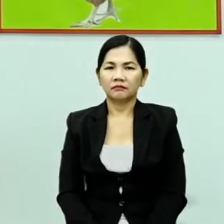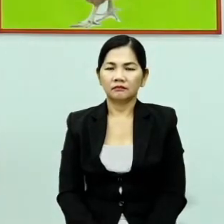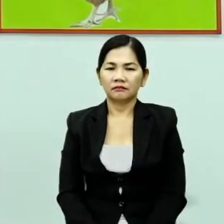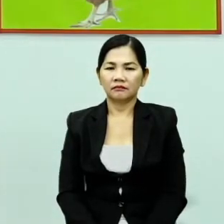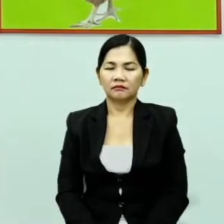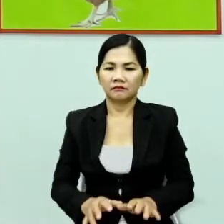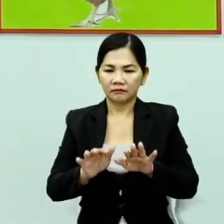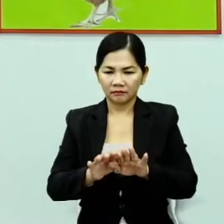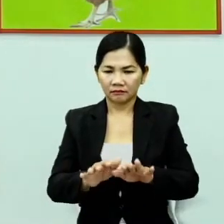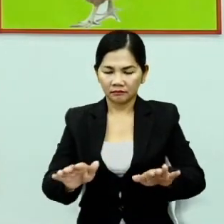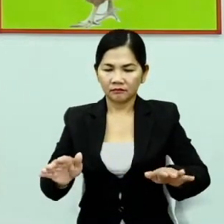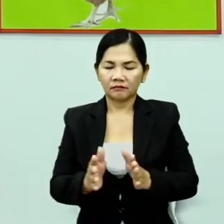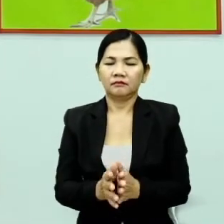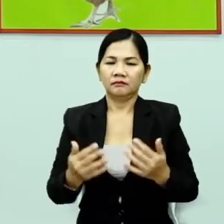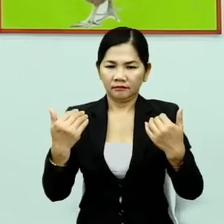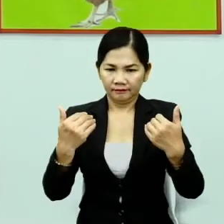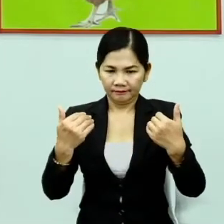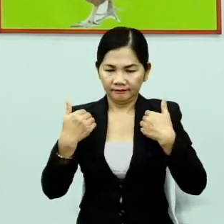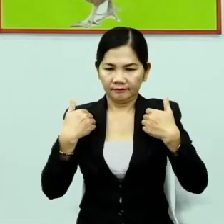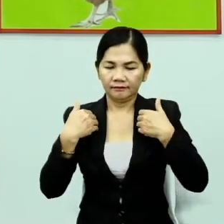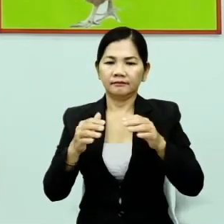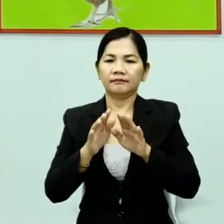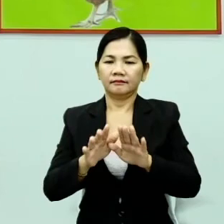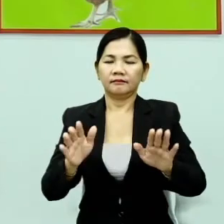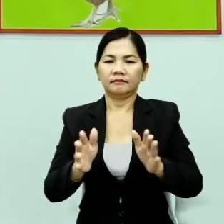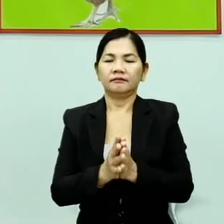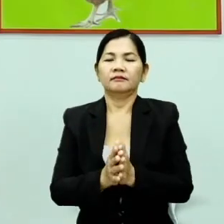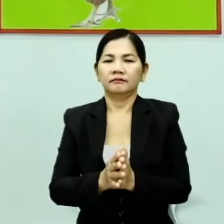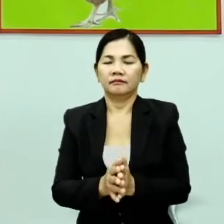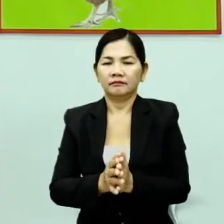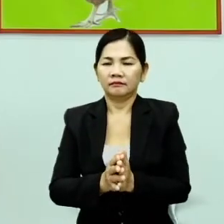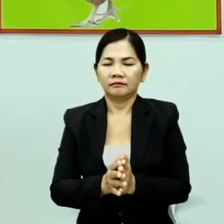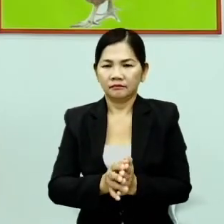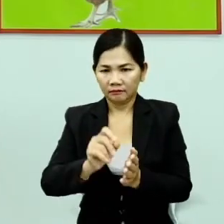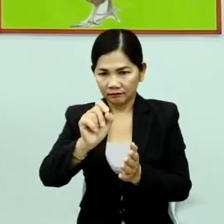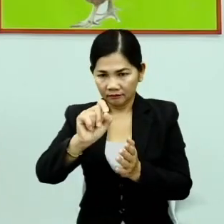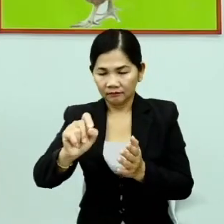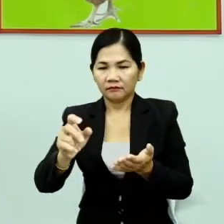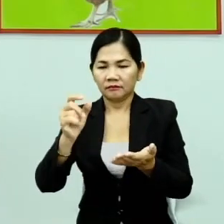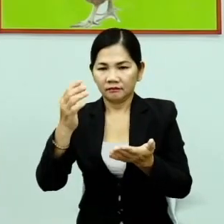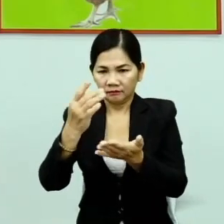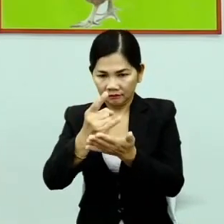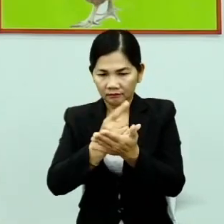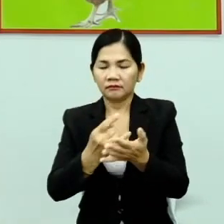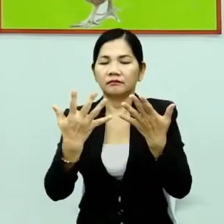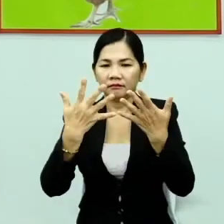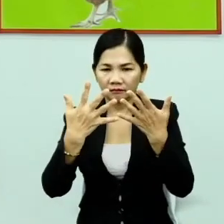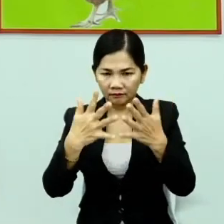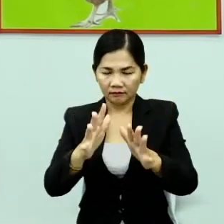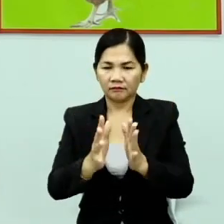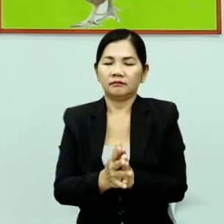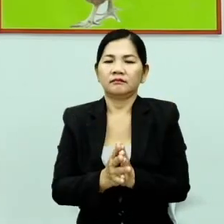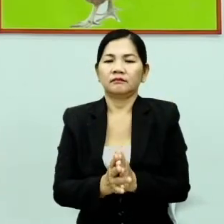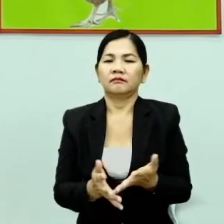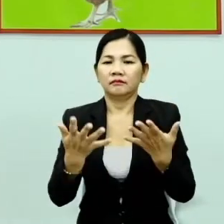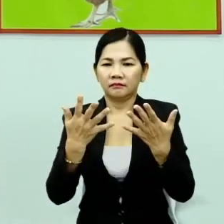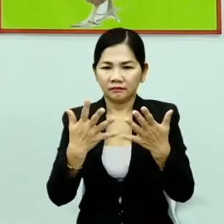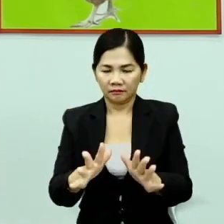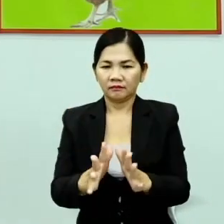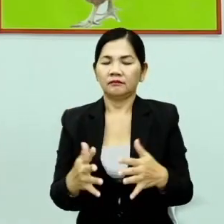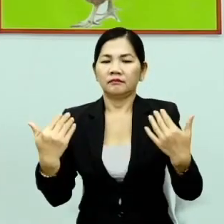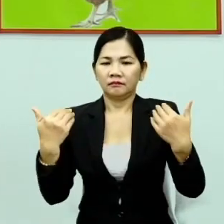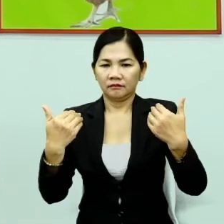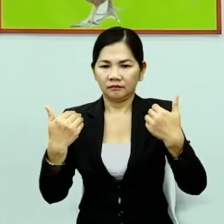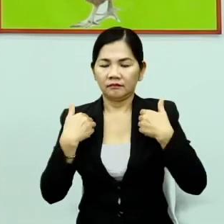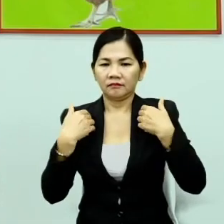cha con tặng ác nghĩa cha này cứ chưa chết ha con tặng ác nghĩa cha ban cọt mê riêng rồi rồi hai nó con nữa cha chắc bà con ban cọt mê riêng rồi rồi